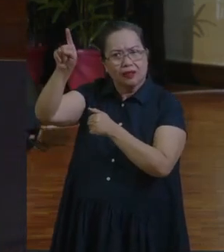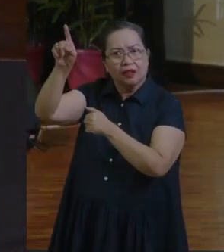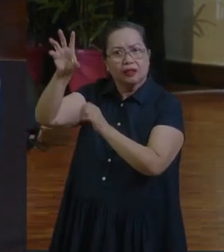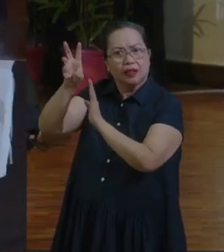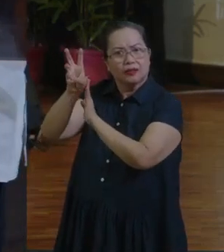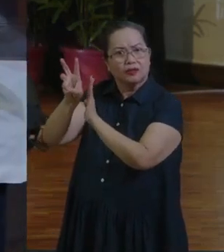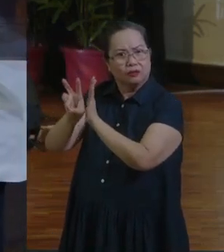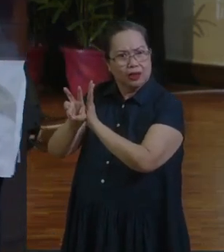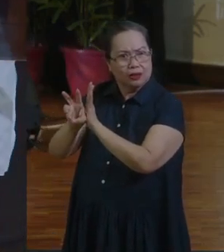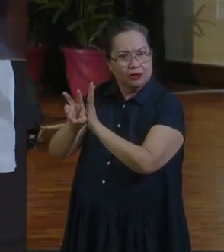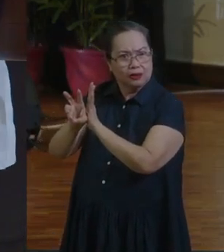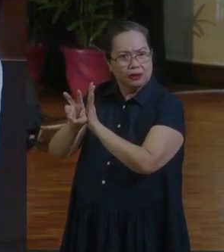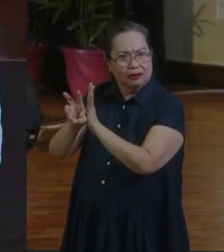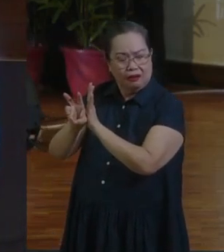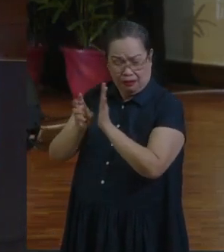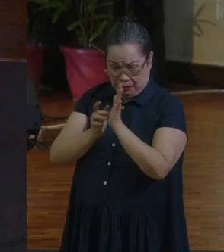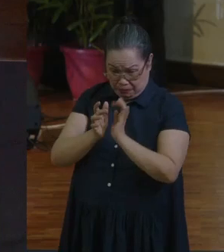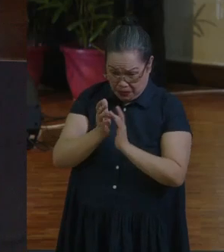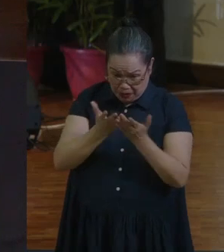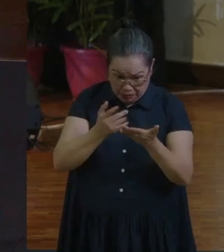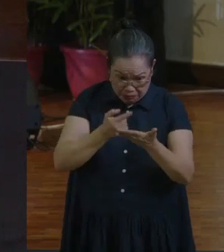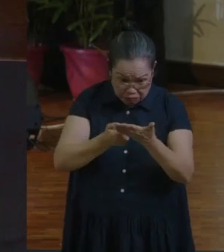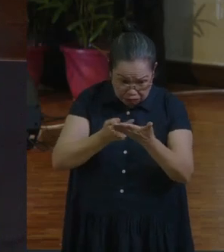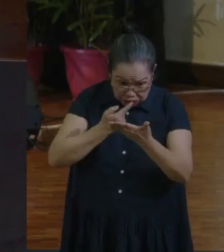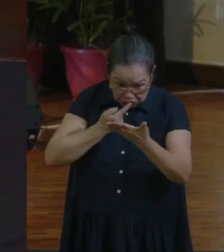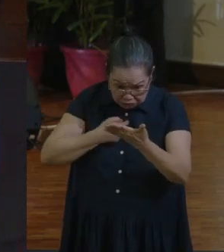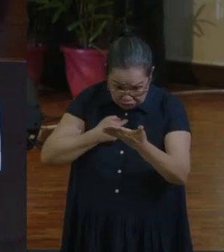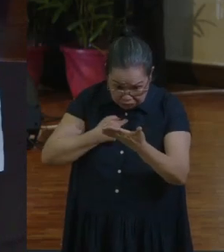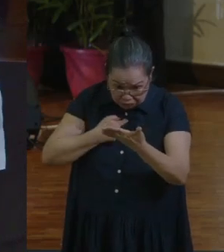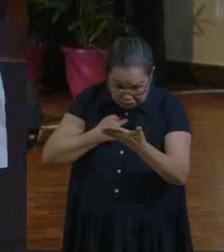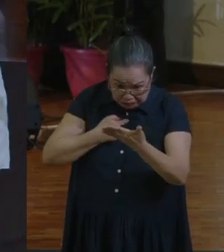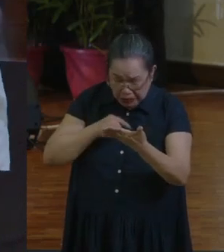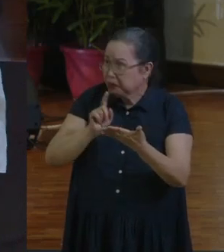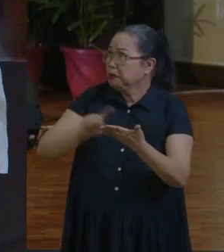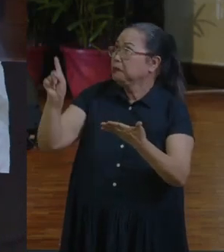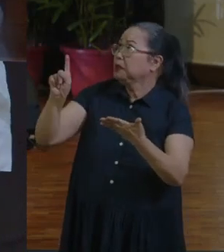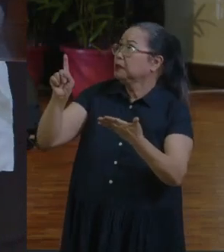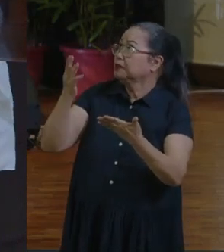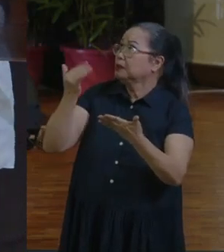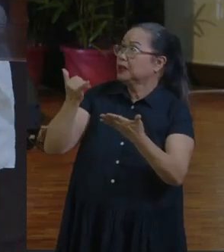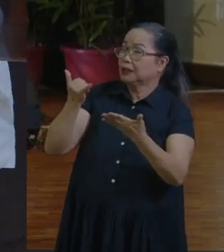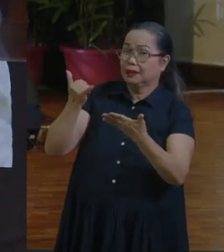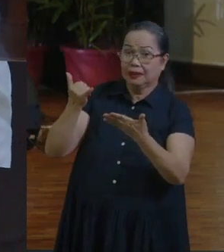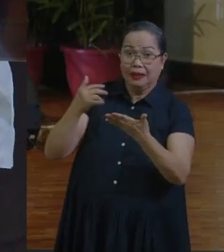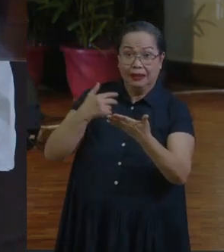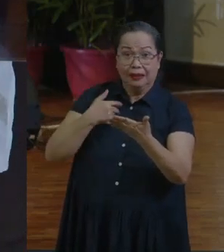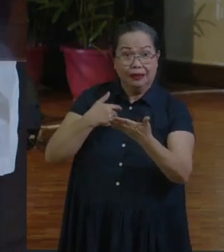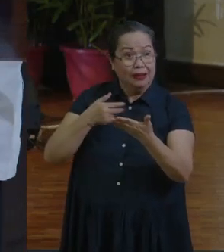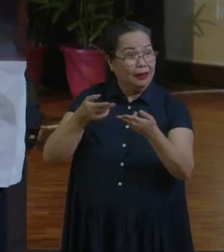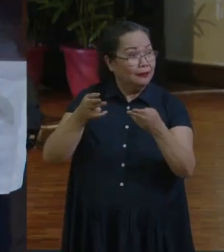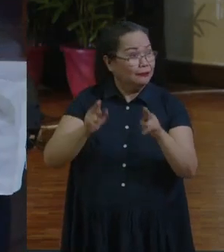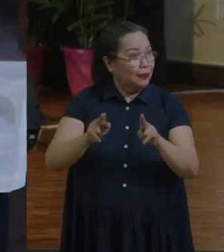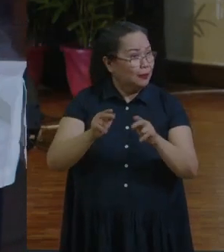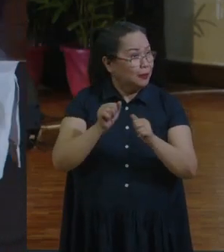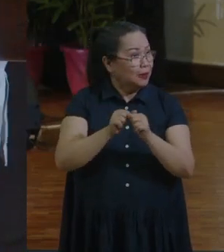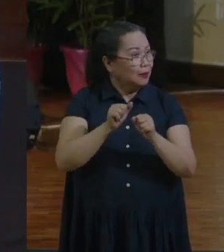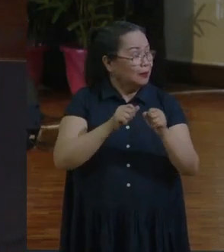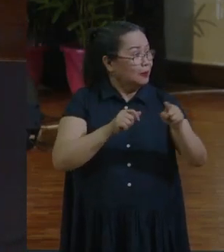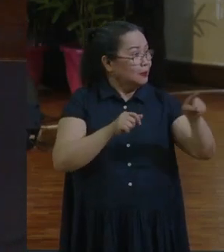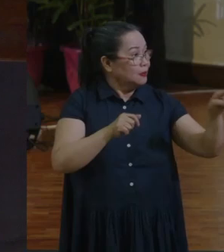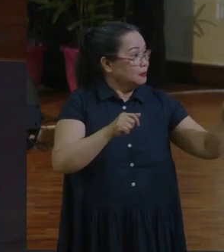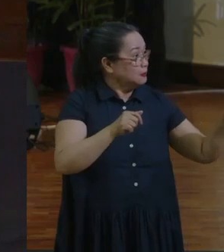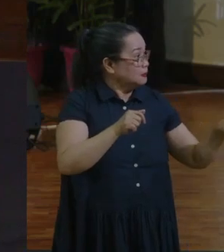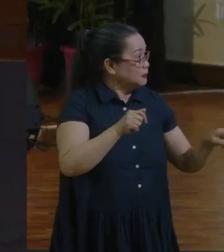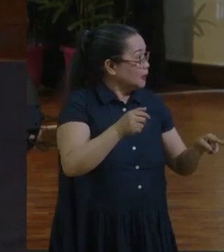sa sinasabi ng Biblia. Kung minsan, merong mga nangyayari sa atin